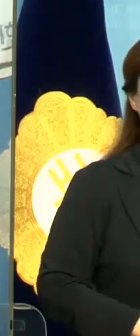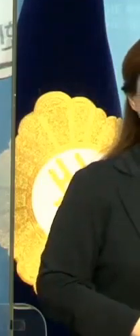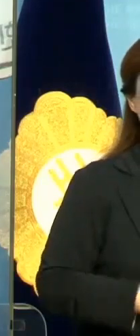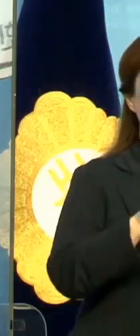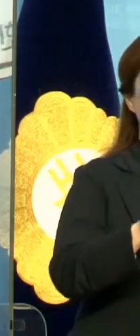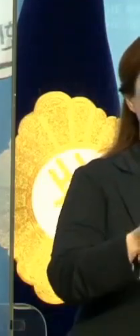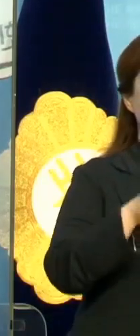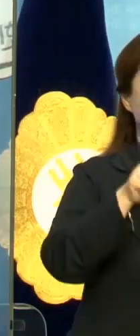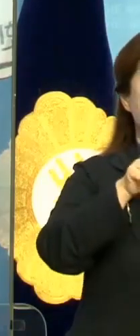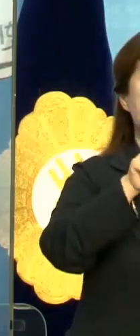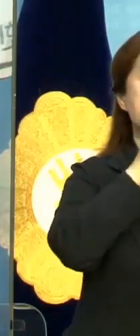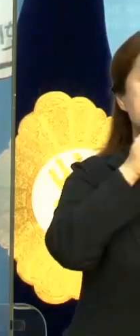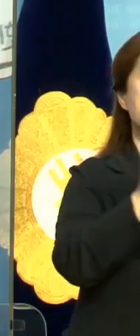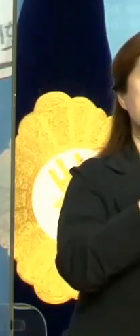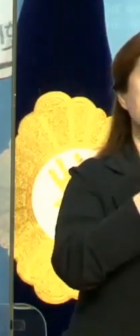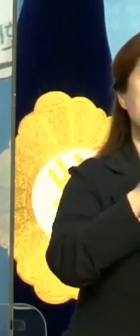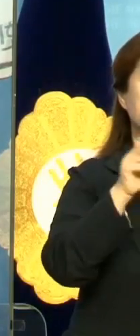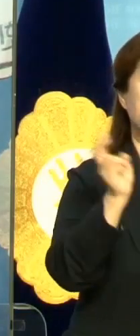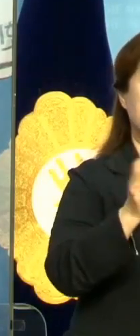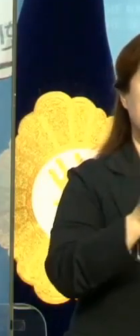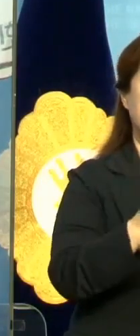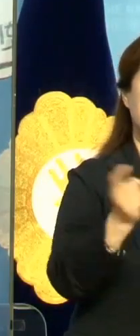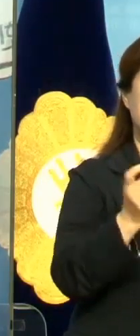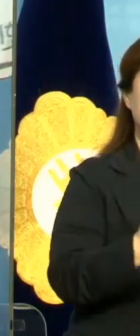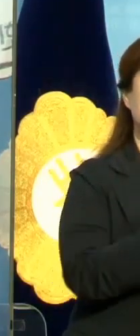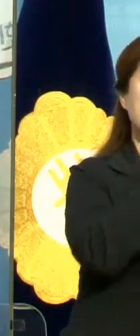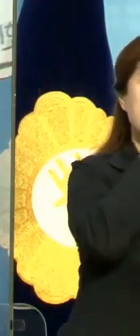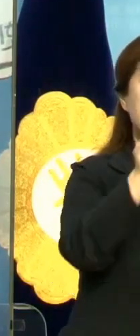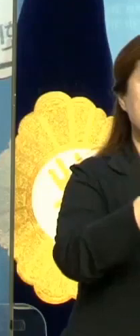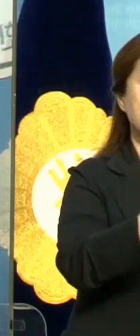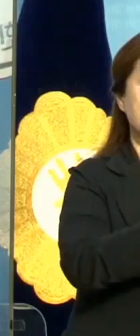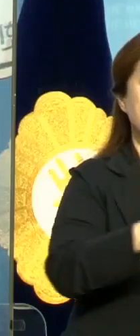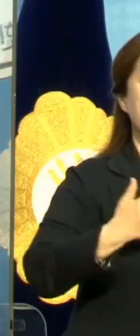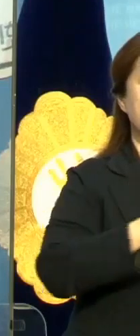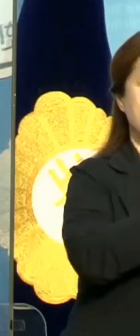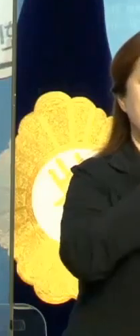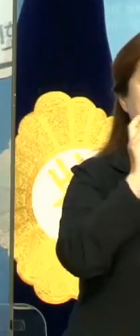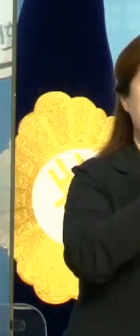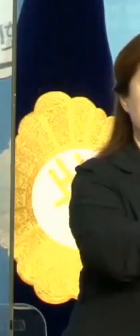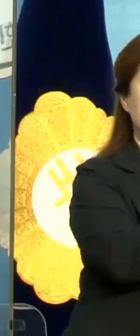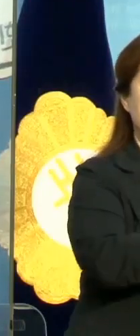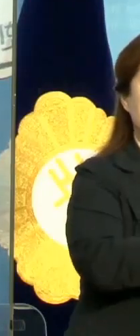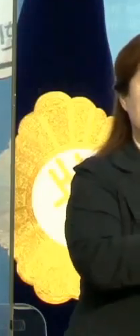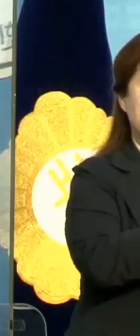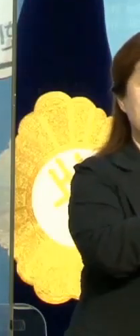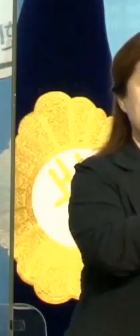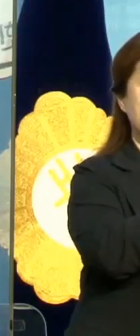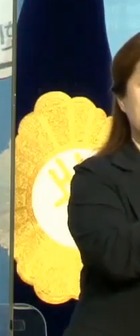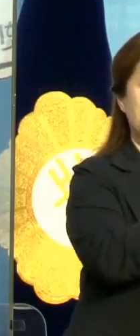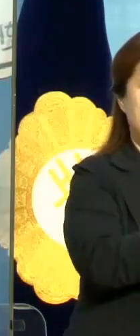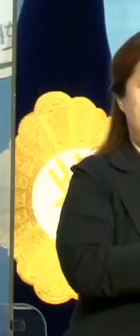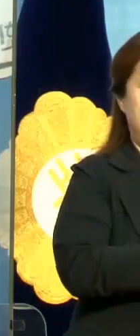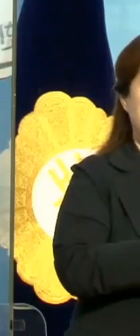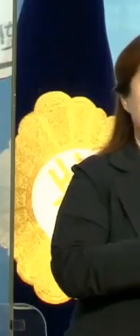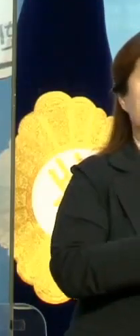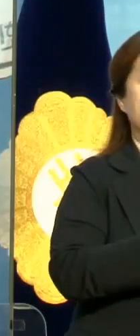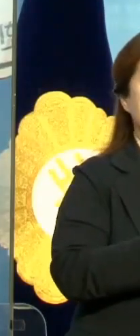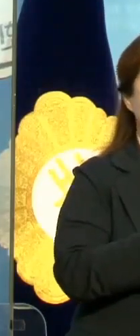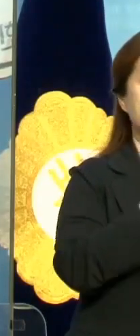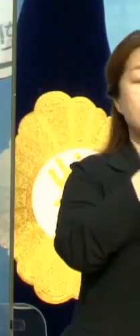이번 논란의 핵심은 박덕흠 의원이 사실상 건설업체 주식을 보유하고 있는 것과 다름 없는